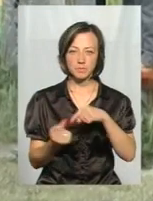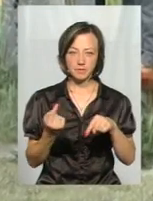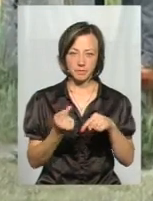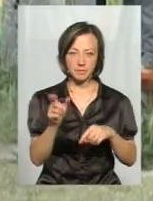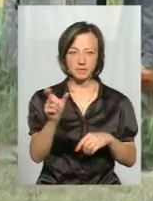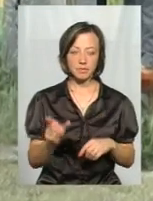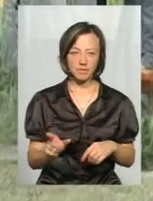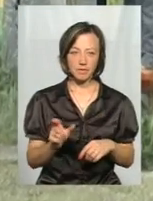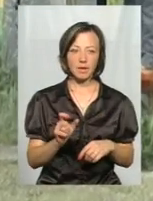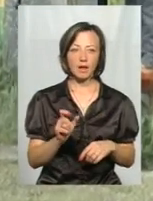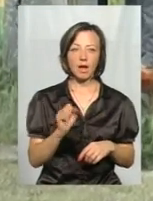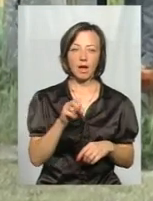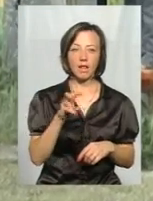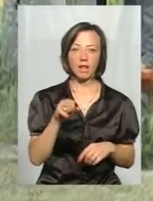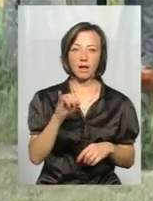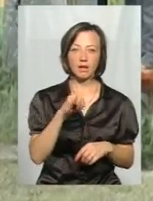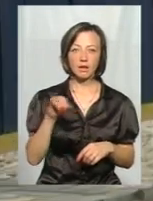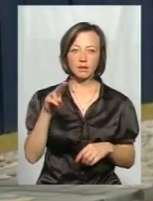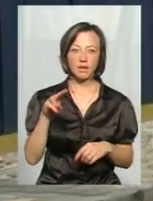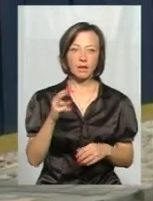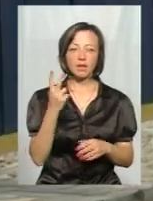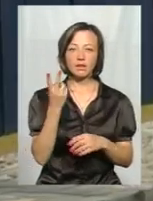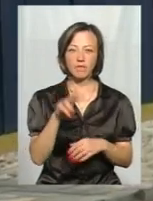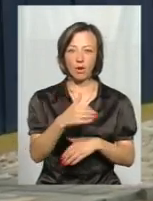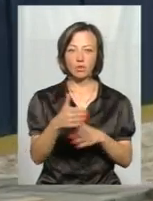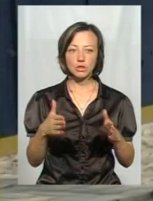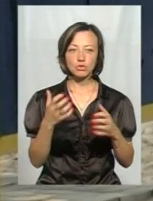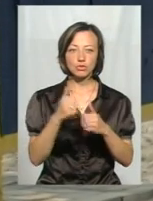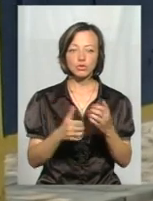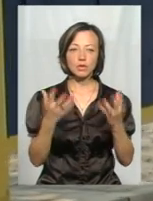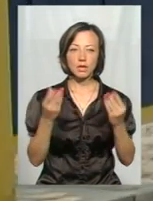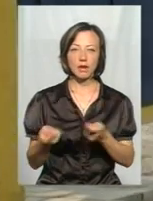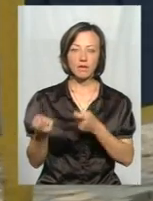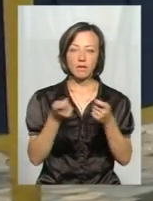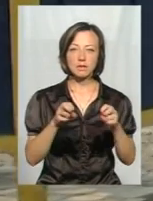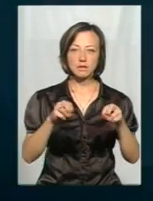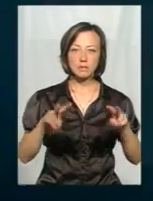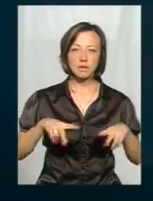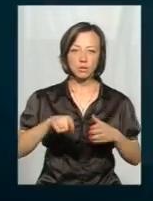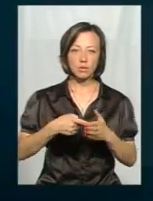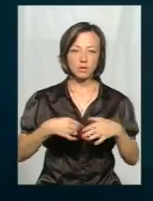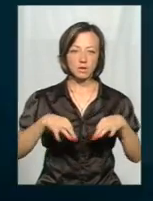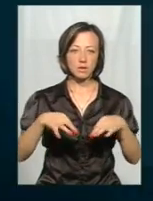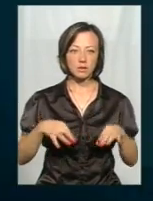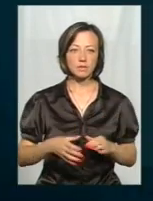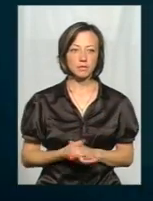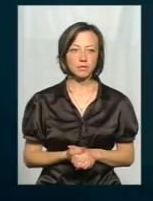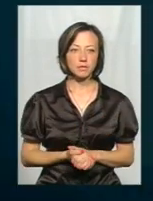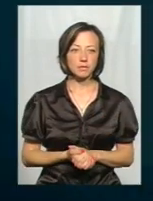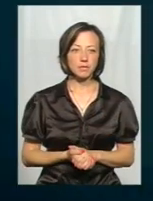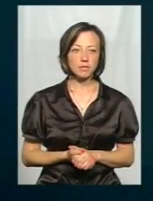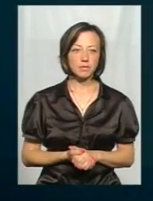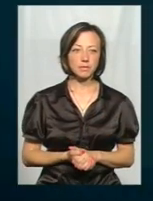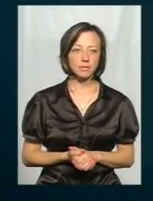За її словами, 2 контейнери зі сміттям звідси щодня вивозить комунальне підприємство «Спецкомунтранс». Работают у нас